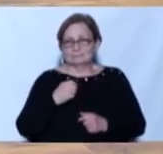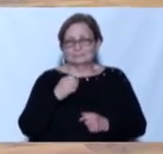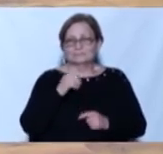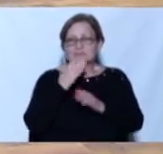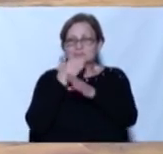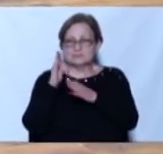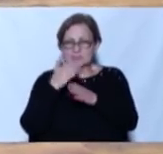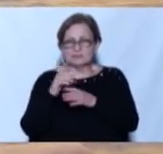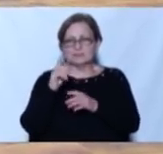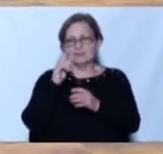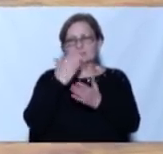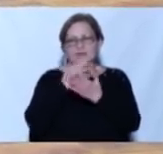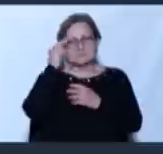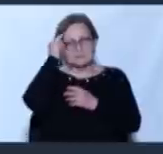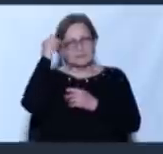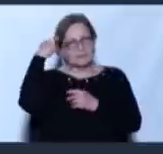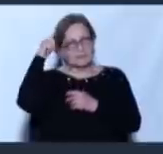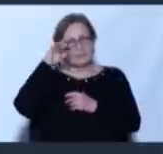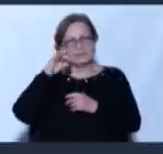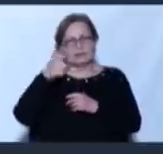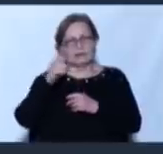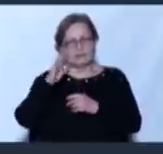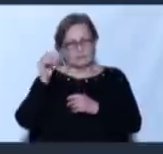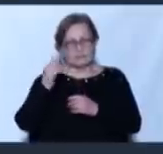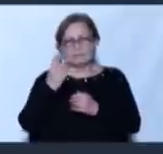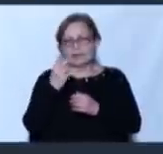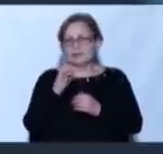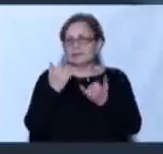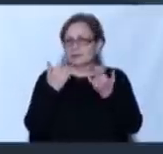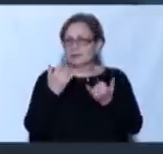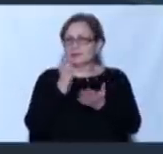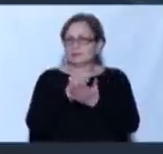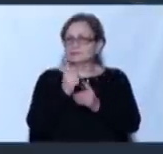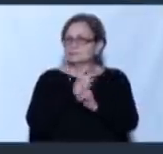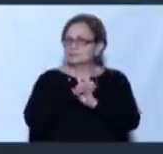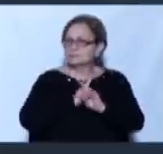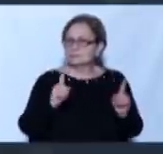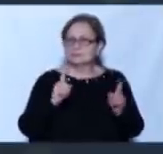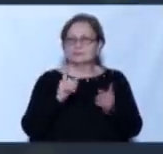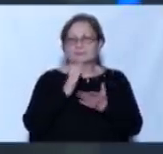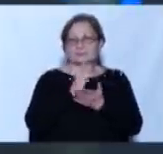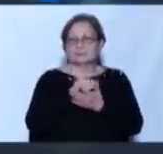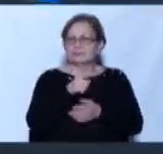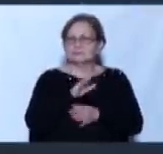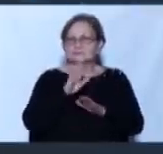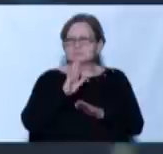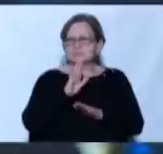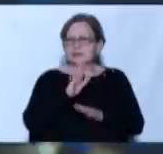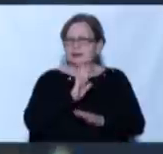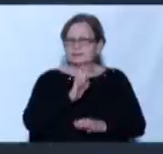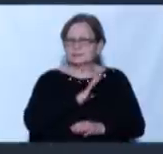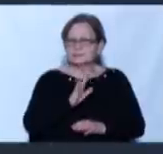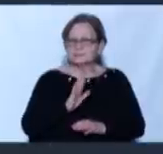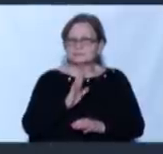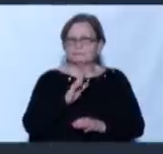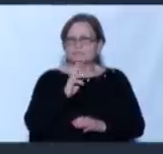იგავებს იცნობთ, ცალკეულად წარმოდგენა გაქვთ, მაგრამ ეს არის ერთი გამორჩეული მწერალი და ეს თან არ არის არიხობე წერილები,